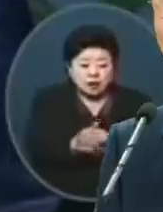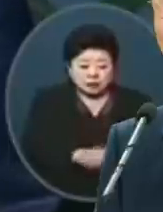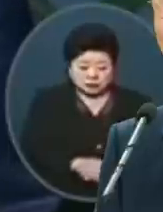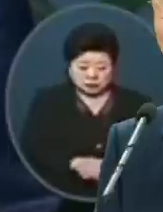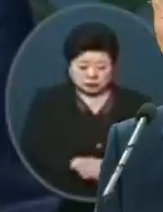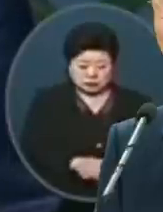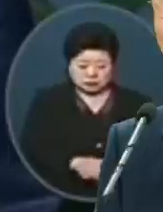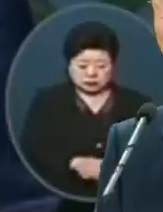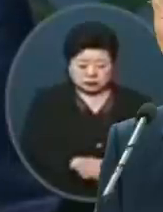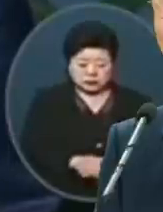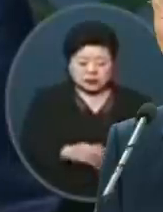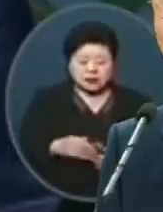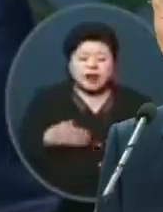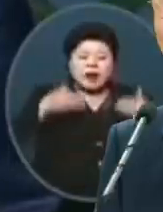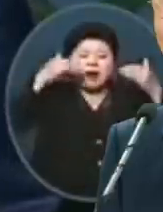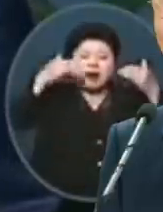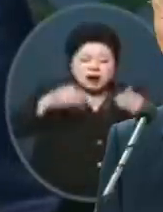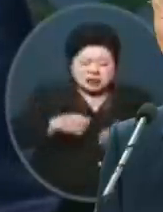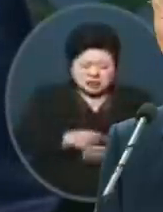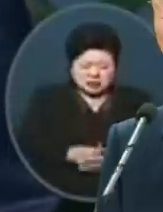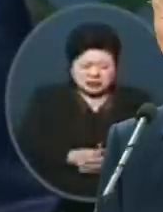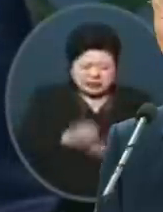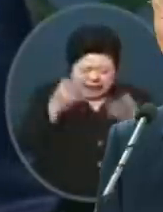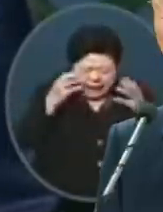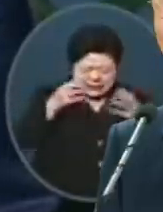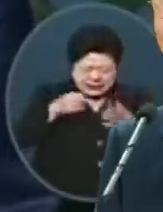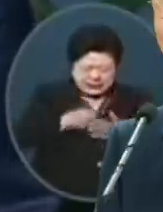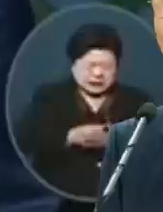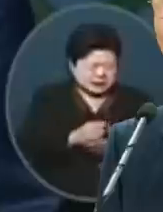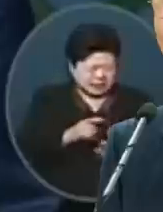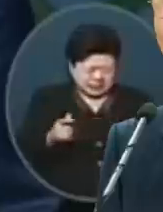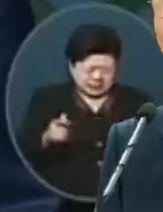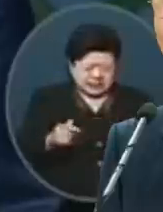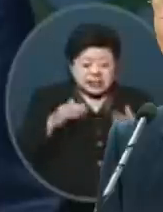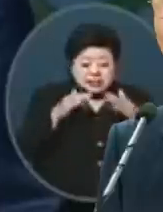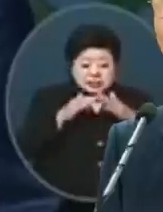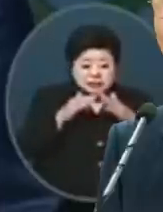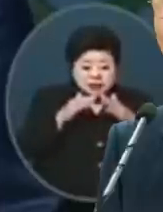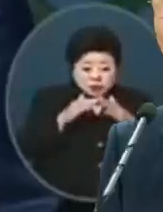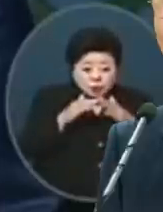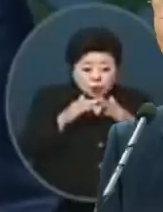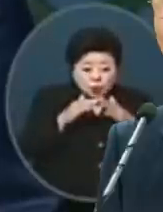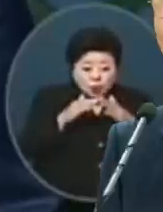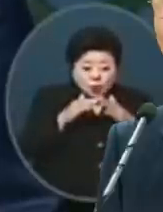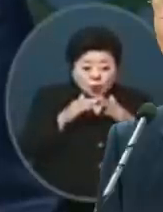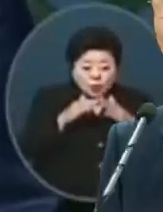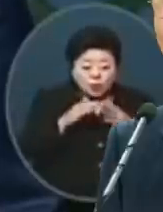언제나 어른이 결정을 하지 애들이 결정 안 합니다. 집에서도 여러분